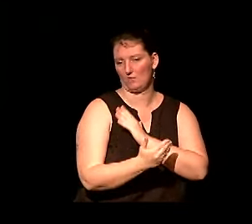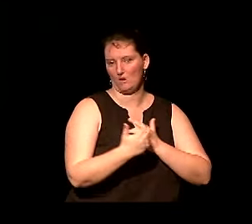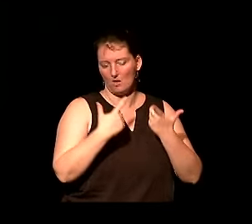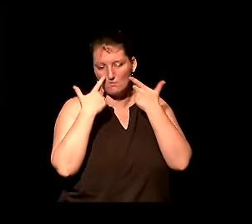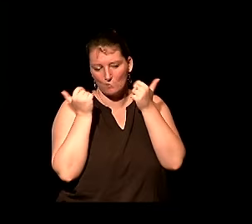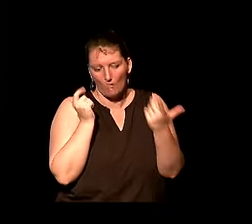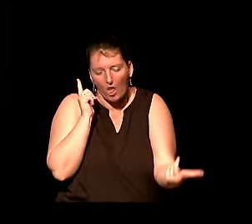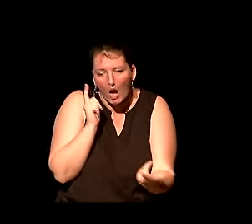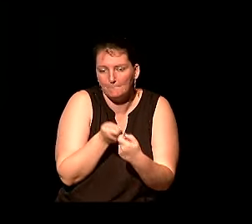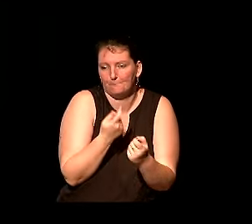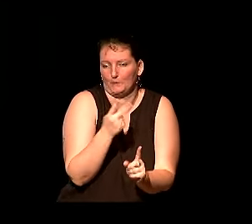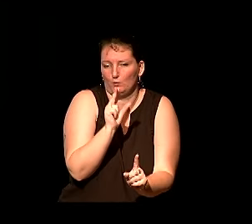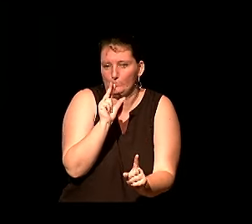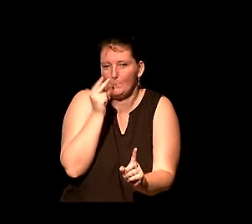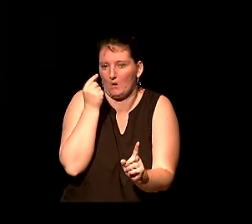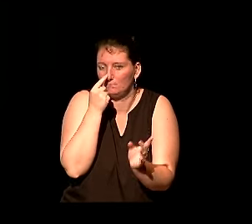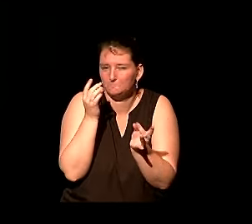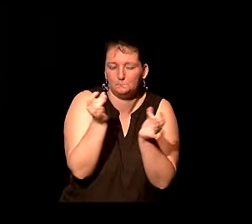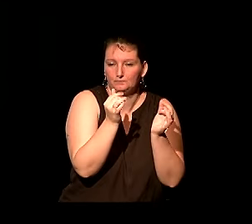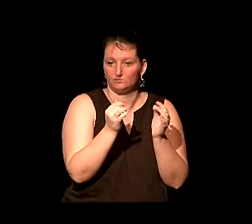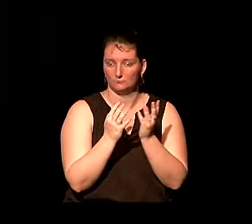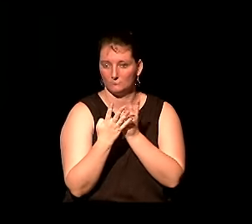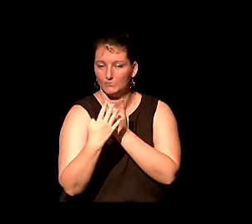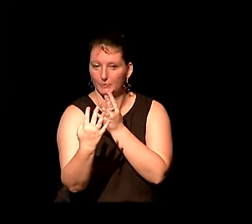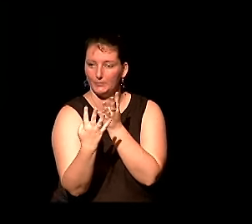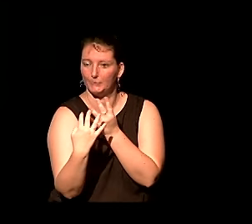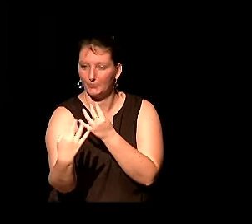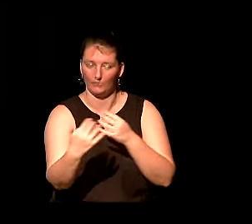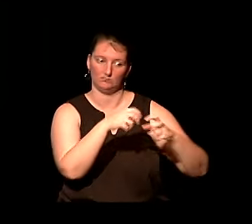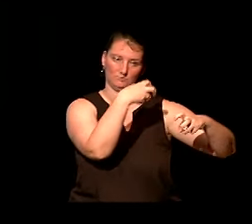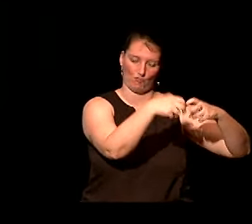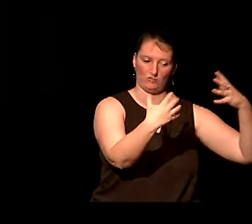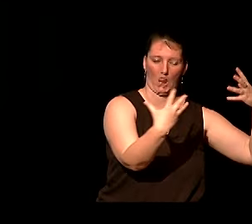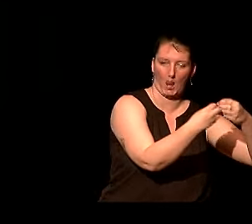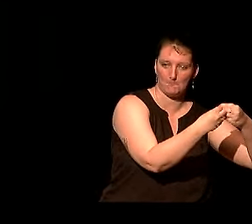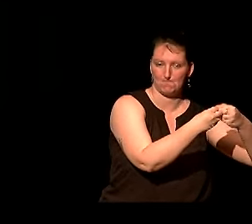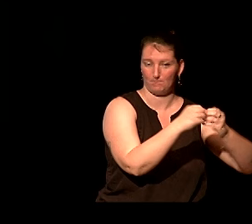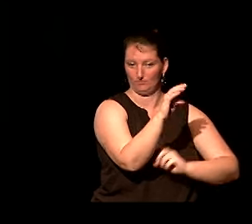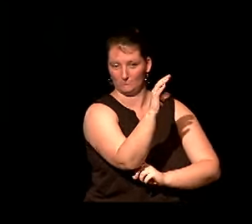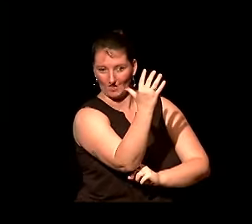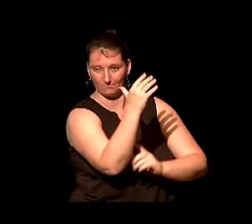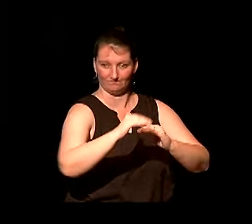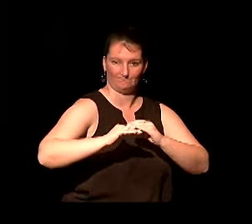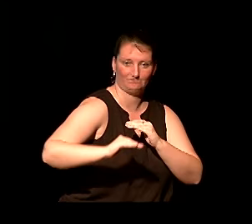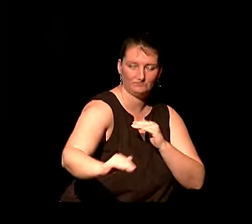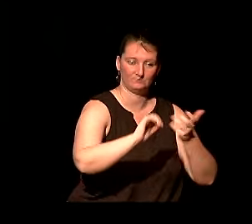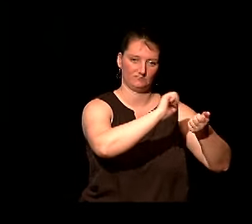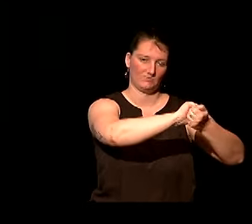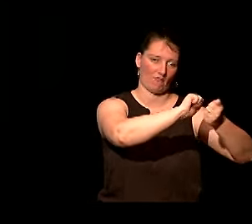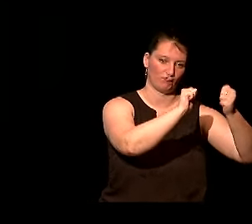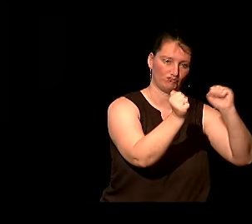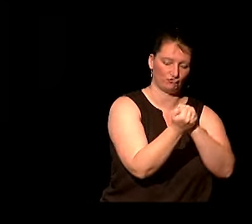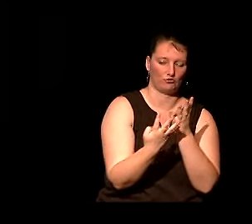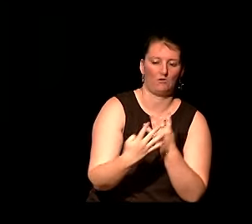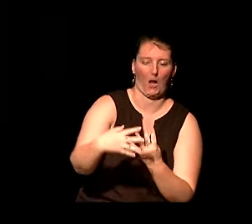l'action humaine. L'herbe s'y mêle au rocher, l'arbre à la poussière, la neige au pâturage et les nuages au bleu du ciel.